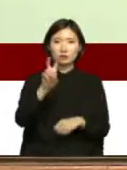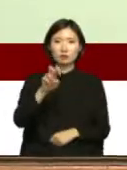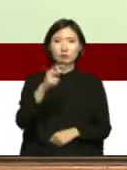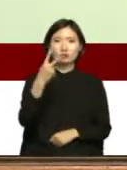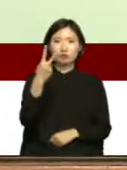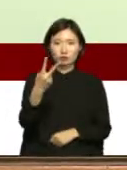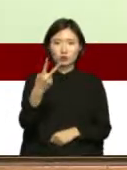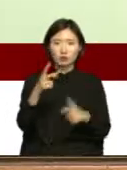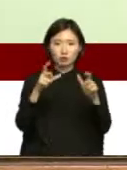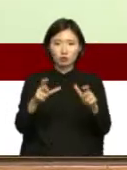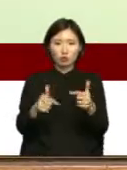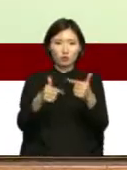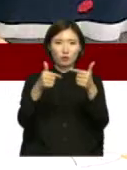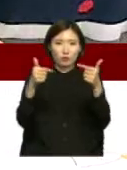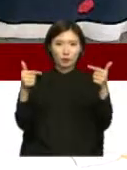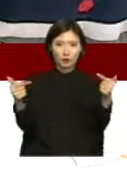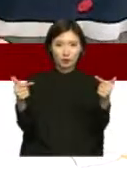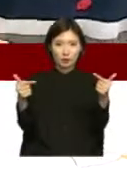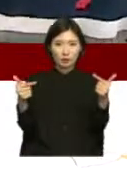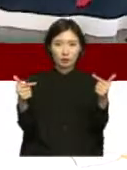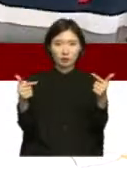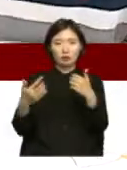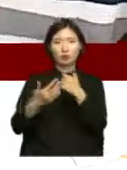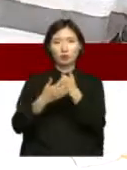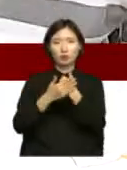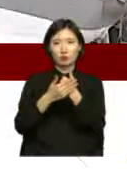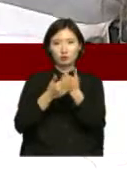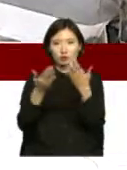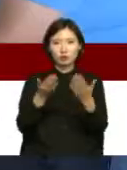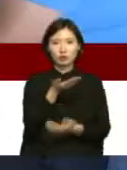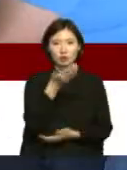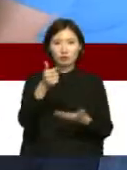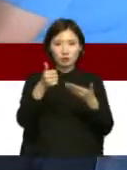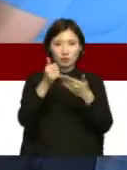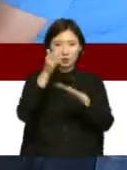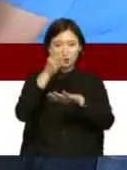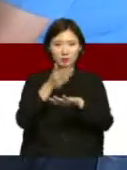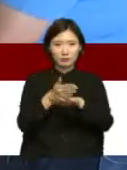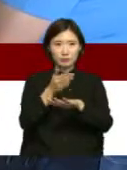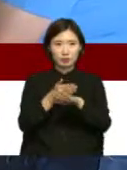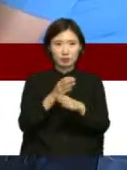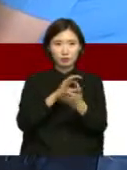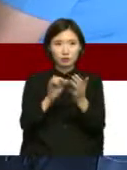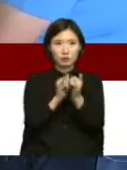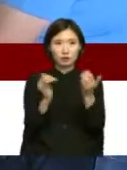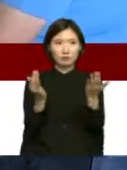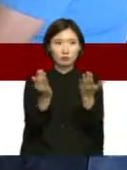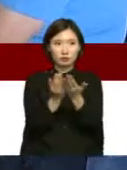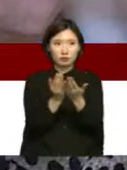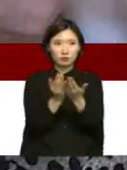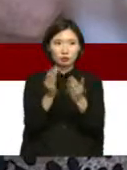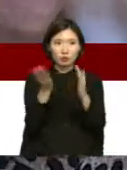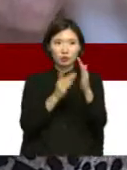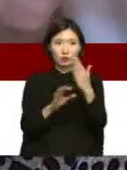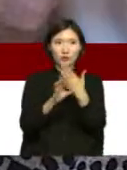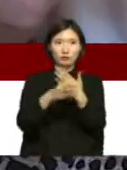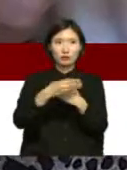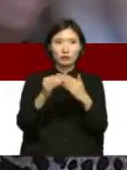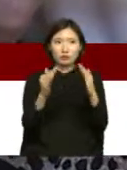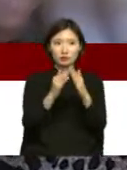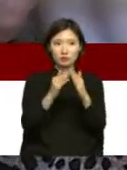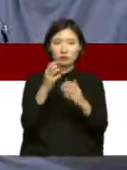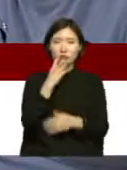22개구로 확산될 수 있도록 정말 도와주신 분들께 감사드리고 수요자 맞춤형 공공임대주택 같은 경우도 서울시